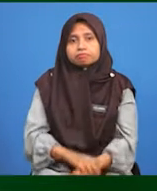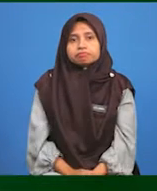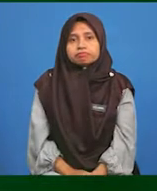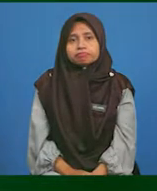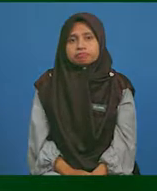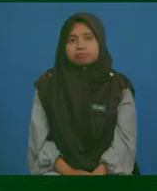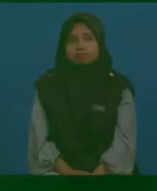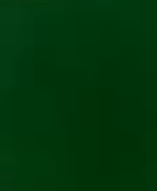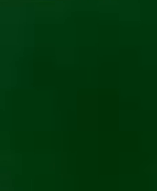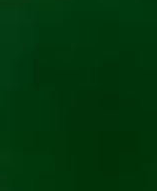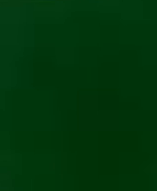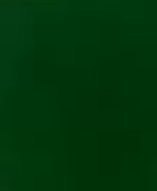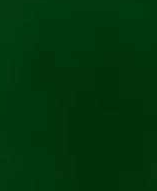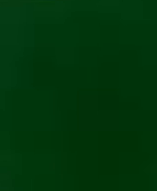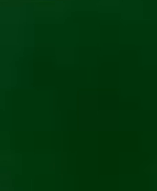murid-murid